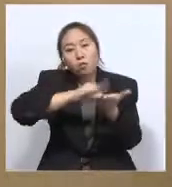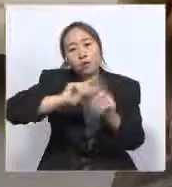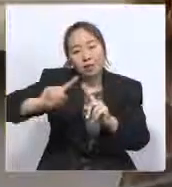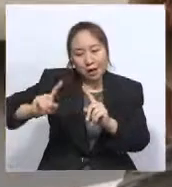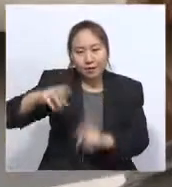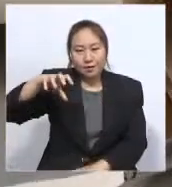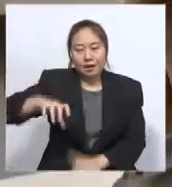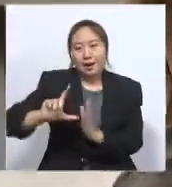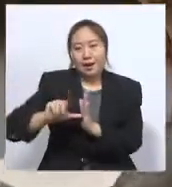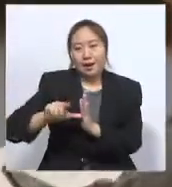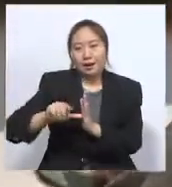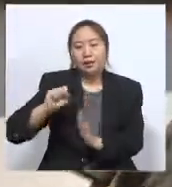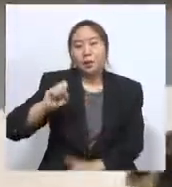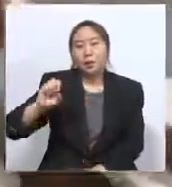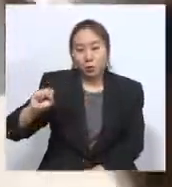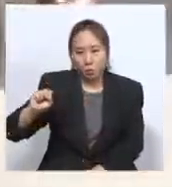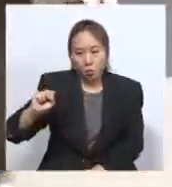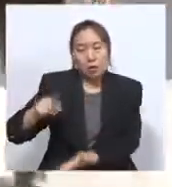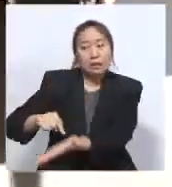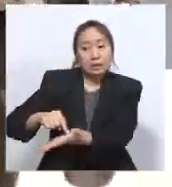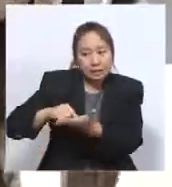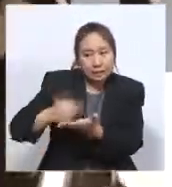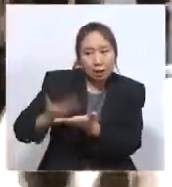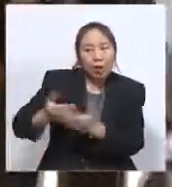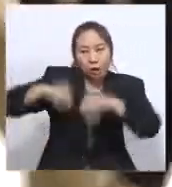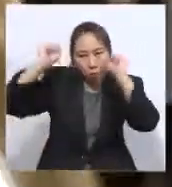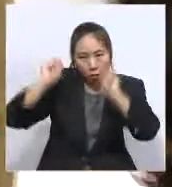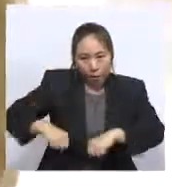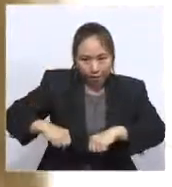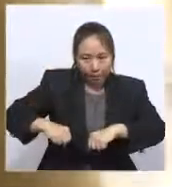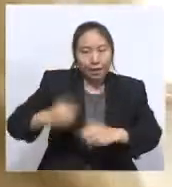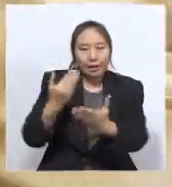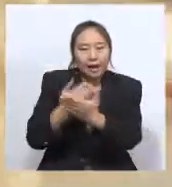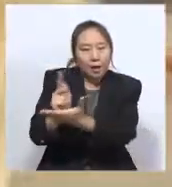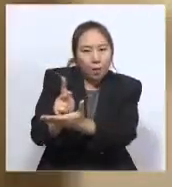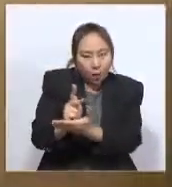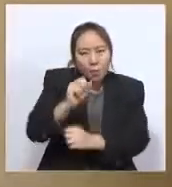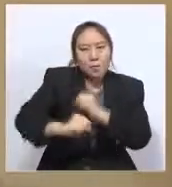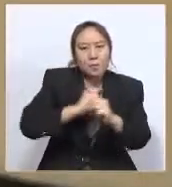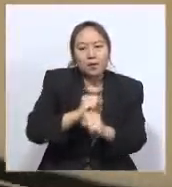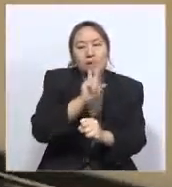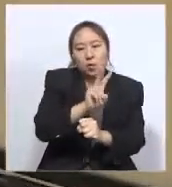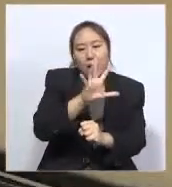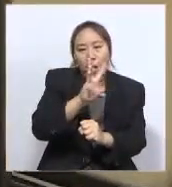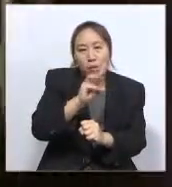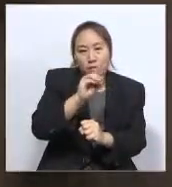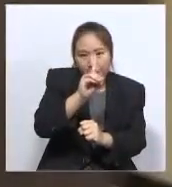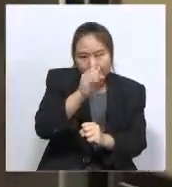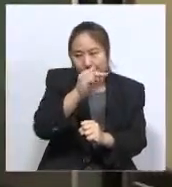านเลขาธิการสภาผู้แทนราษฎรเป็นผู้เสนอขออนุมัติก่อหนี้ผูกพันข้ามปีงบประมาณปี2561